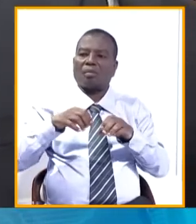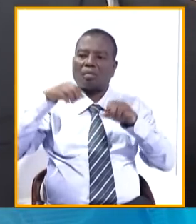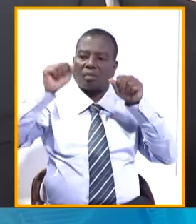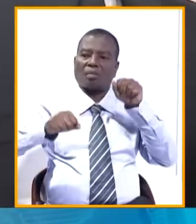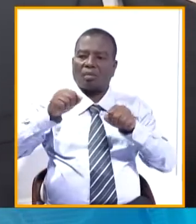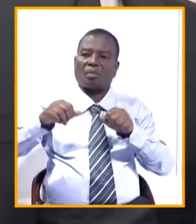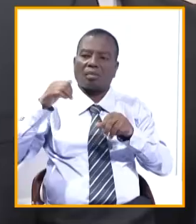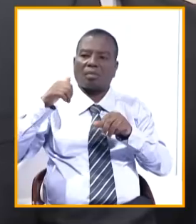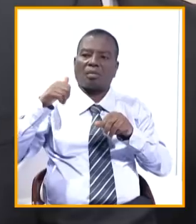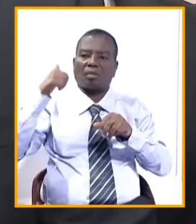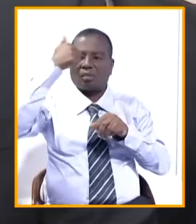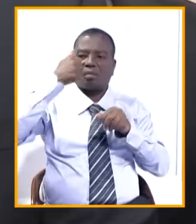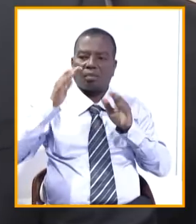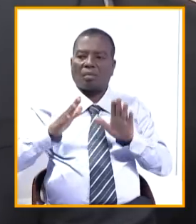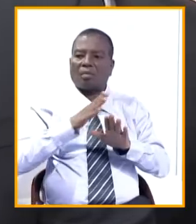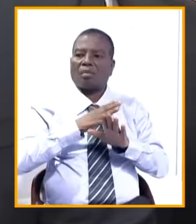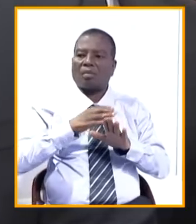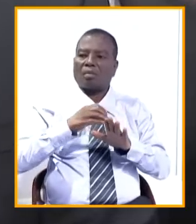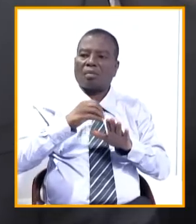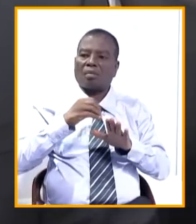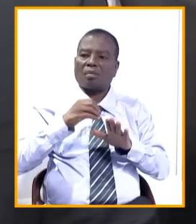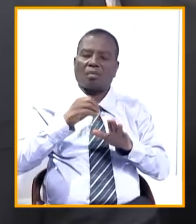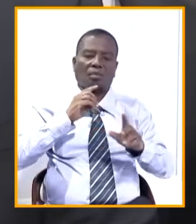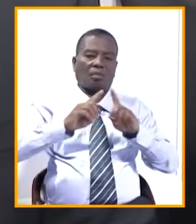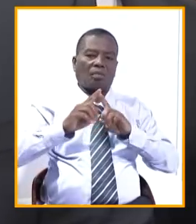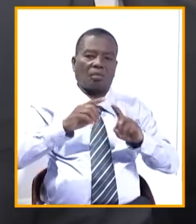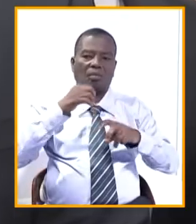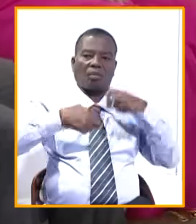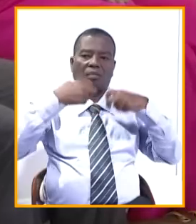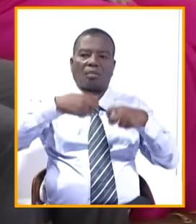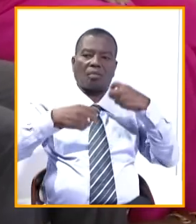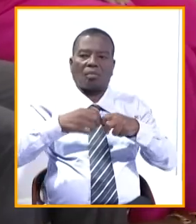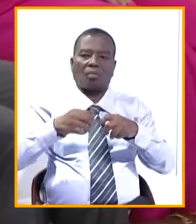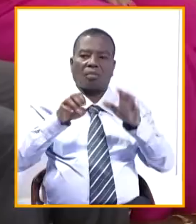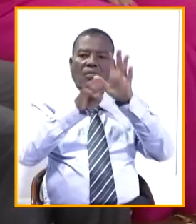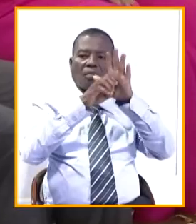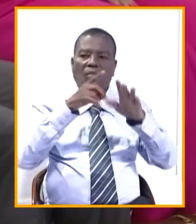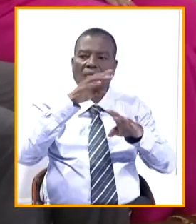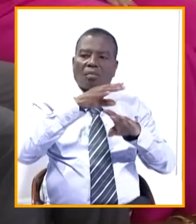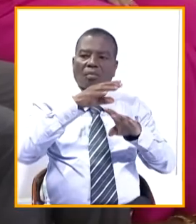et la résolution des problèmes exposés actuellement,